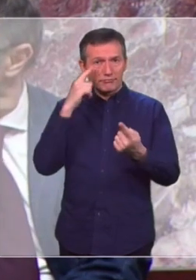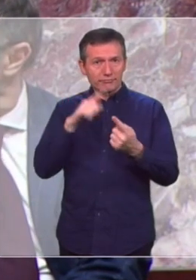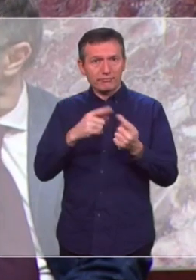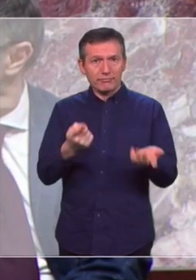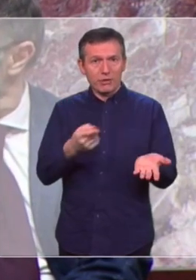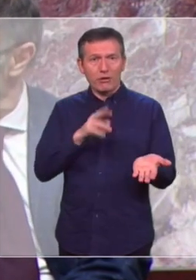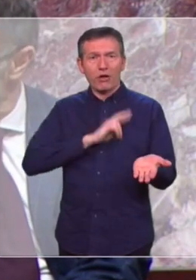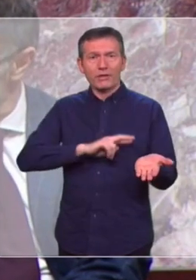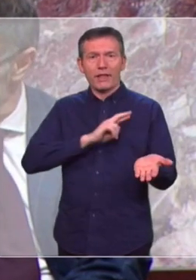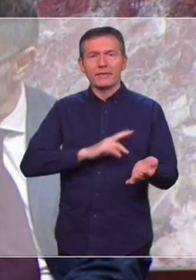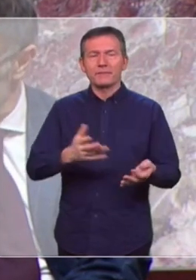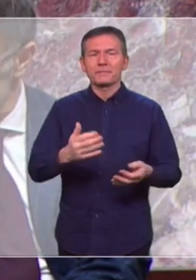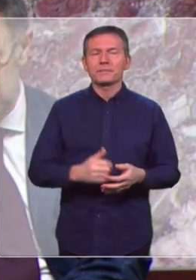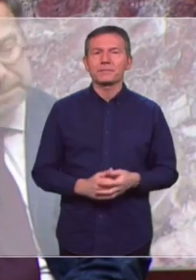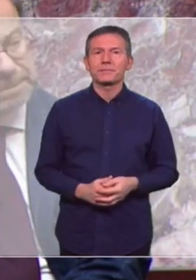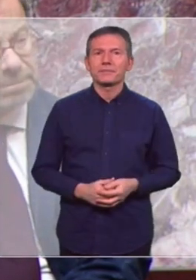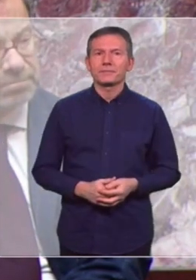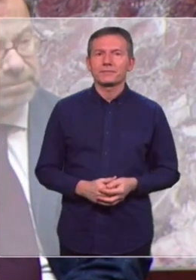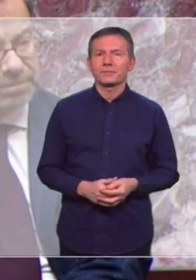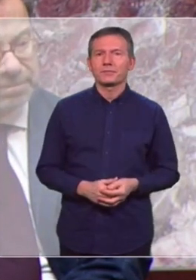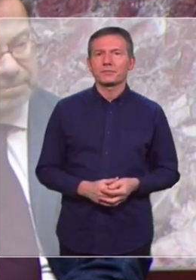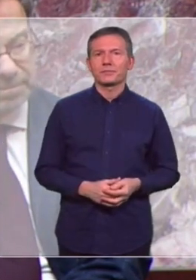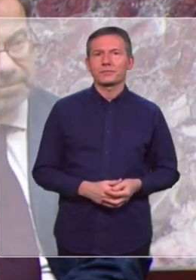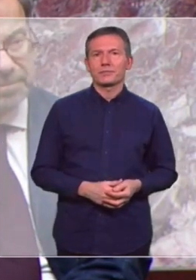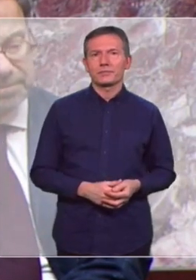chargé des retraites.